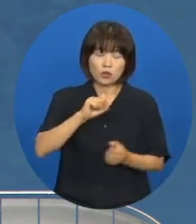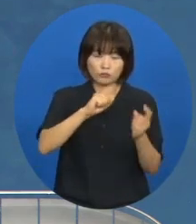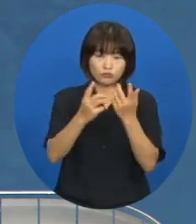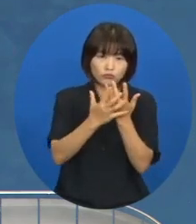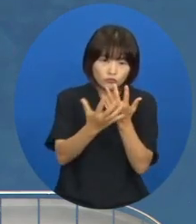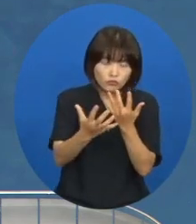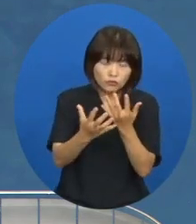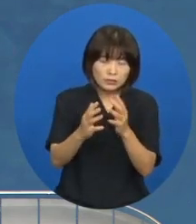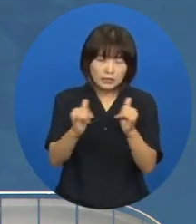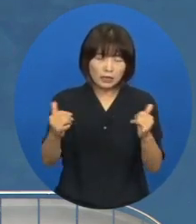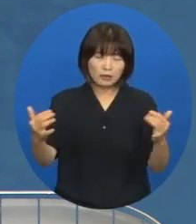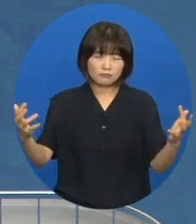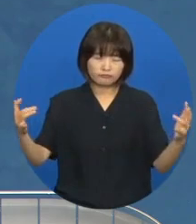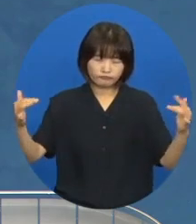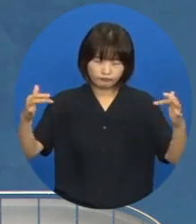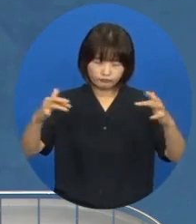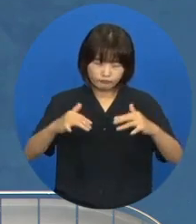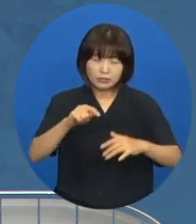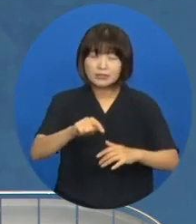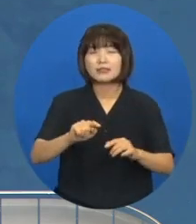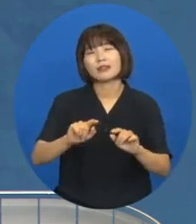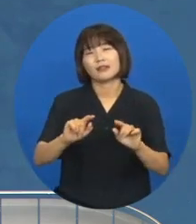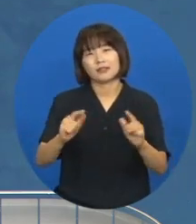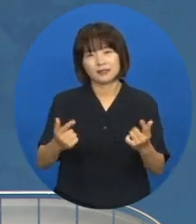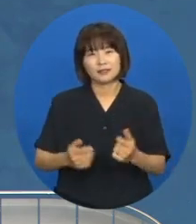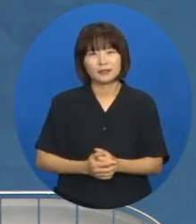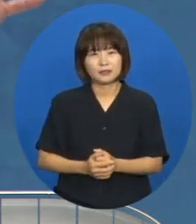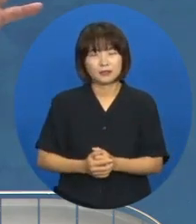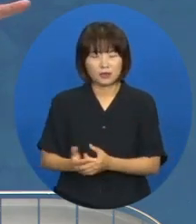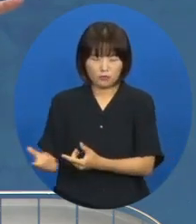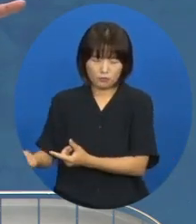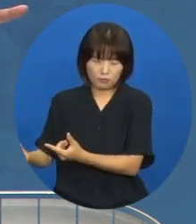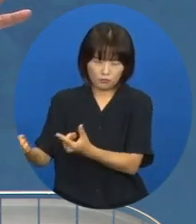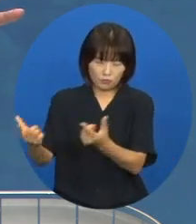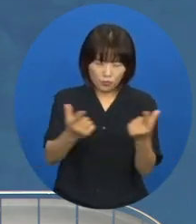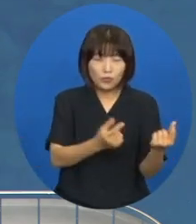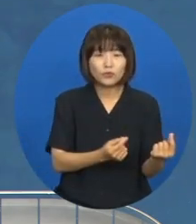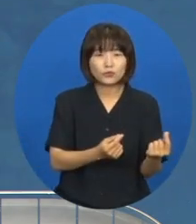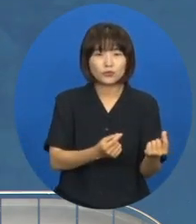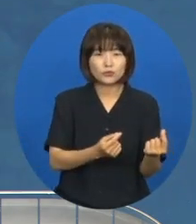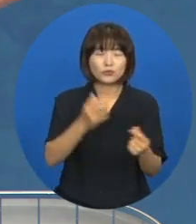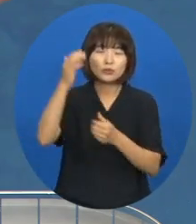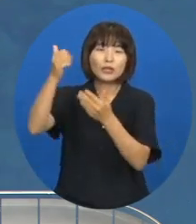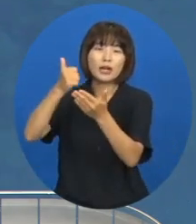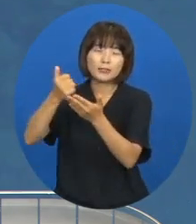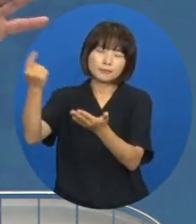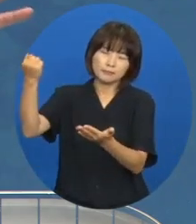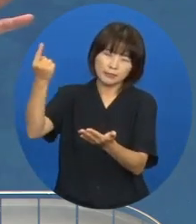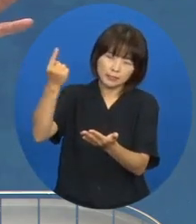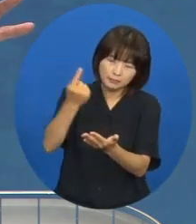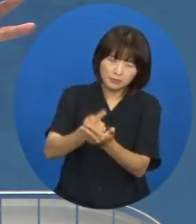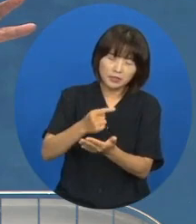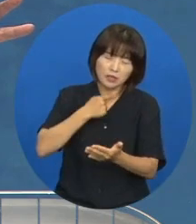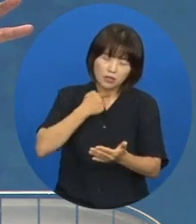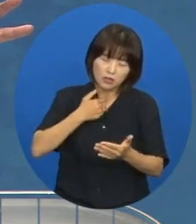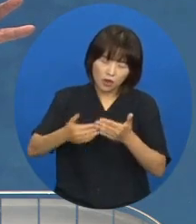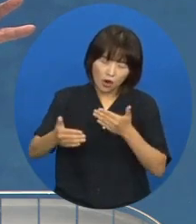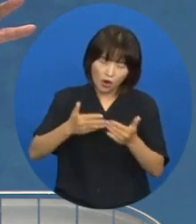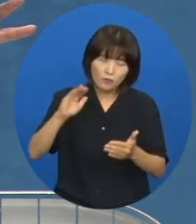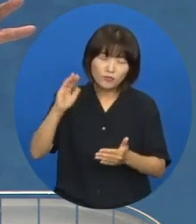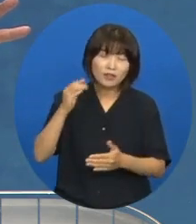사람이 많이 모이는 것이 아니었어요. 모두가 다 하나님의 임재하심을 경험하게 되는